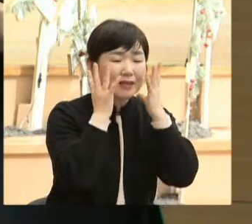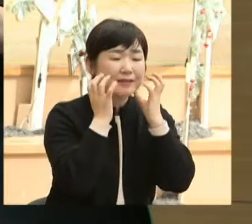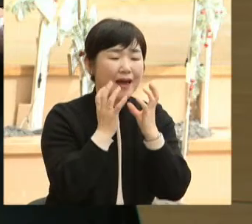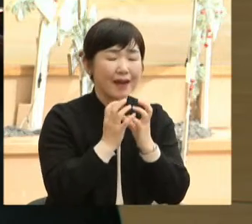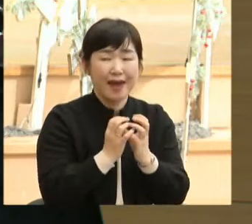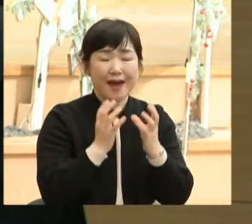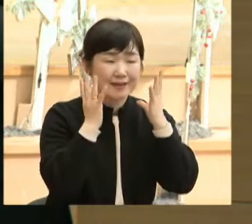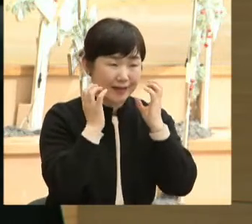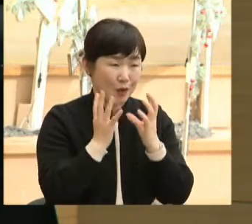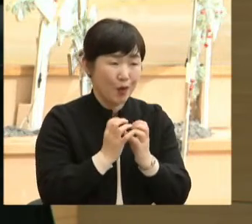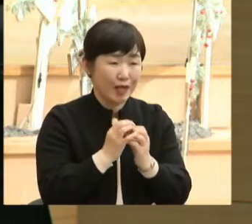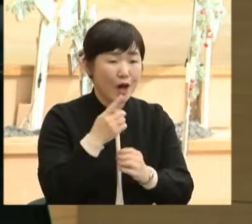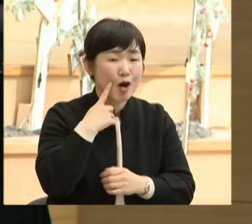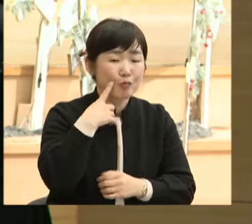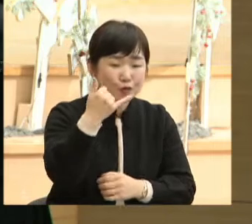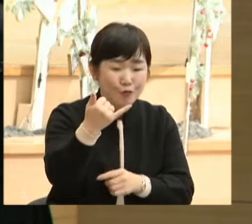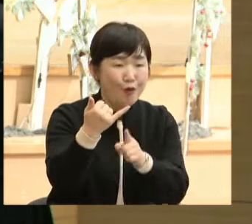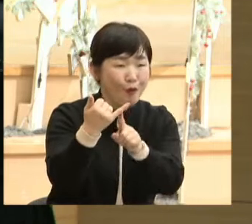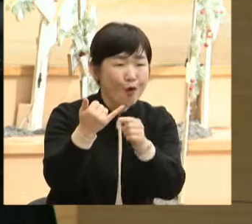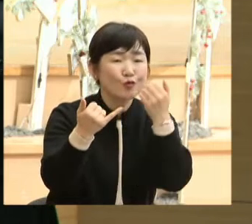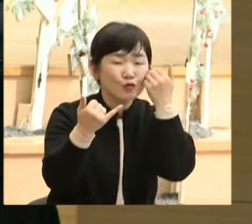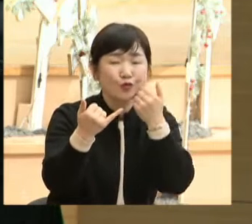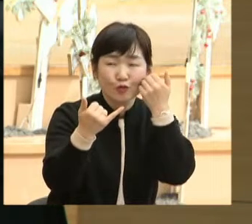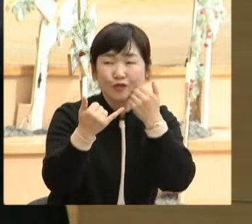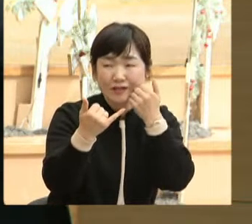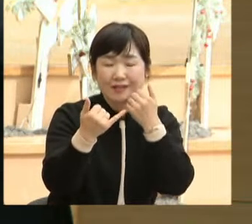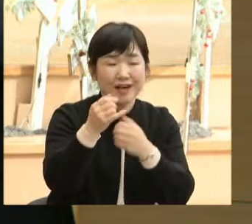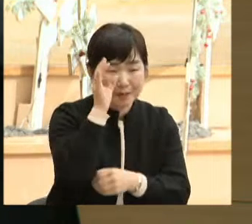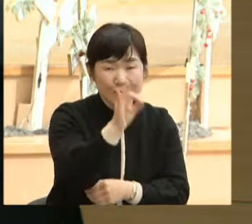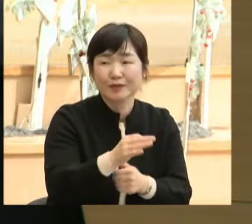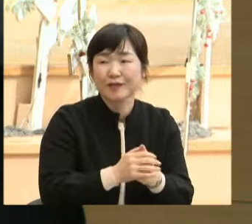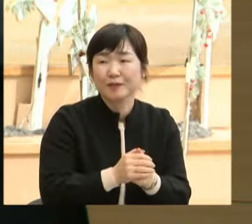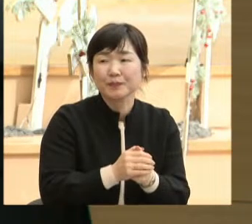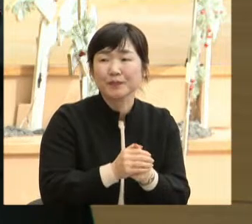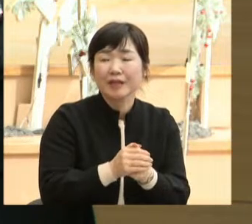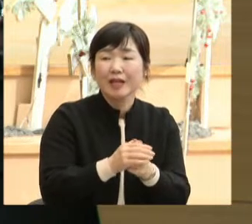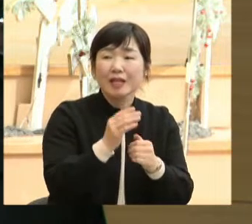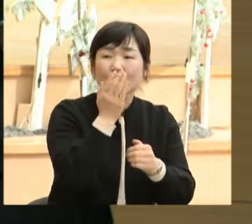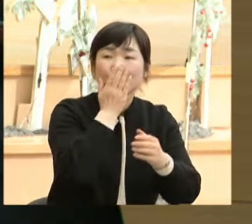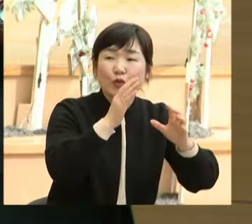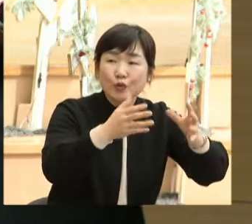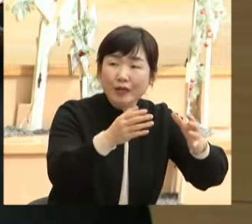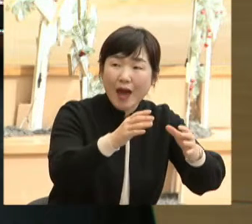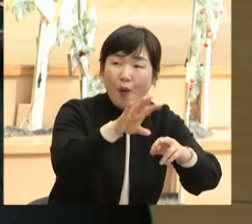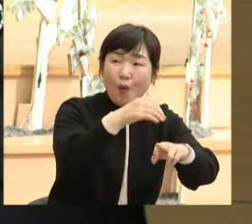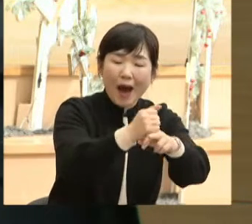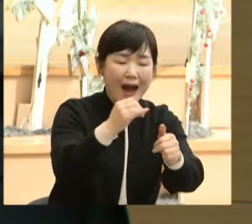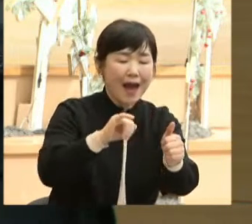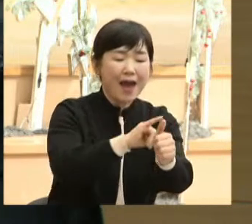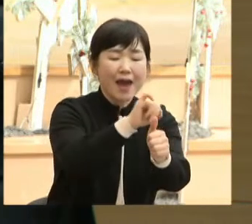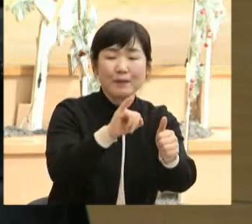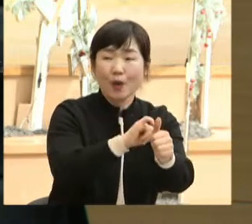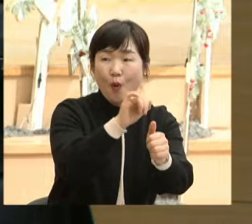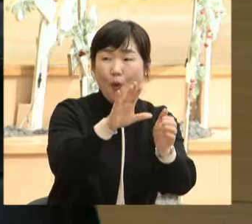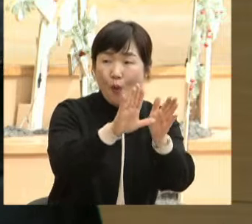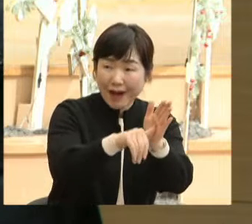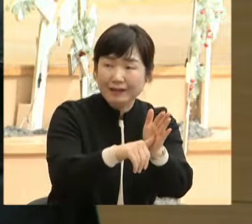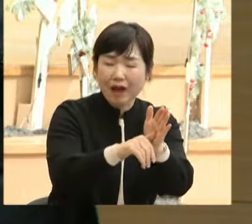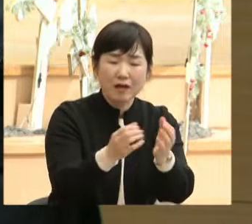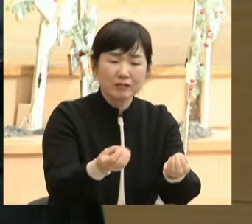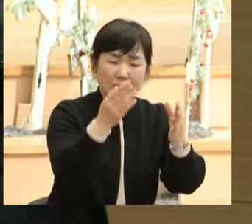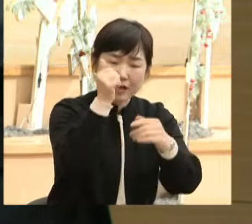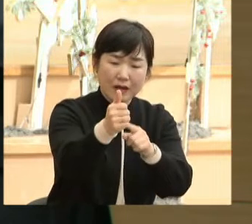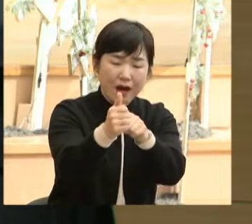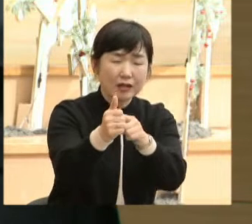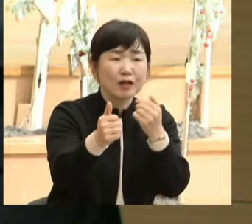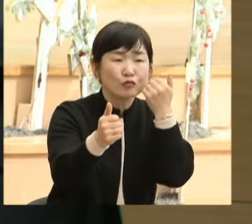오늘 소개되어 있습니다 그 부모가 누구냐면 읽어볼게요 유대왕 해 롯데 아 미안해 반열에 제사장 한 사람이